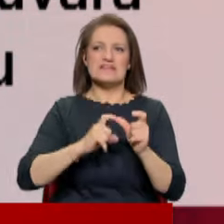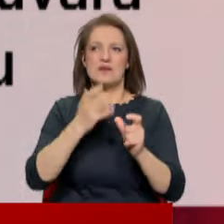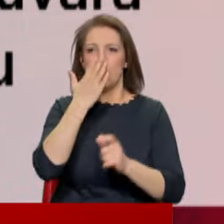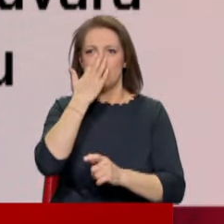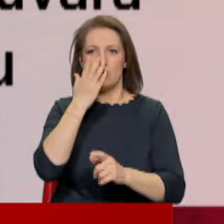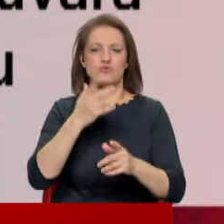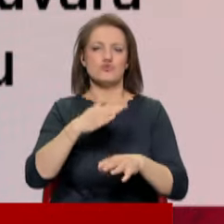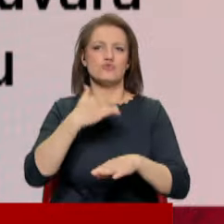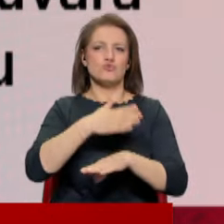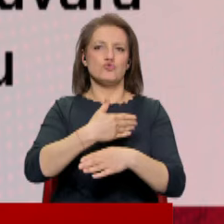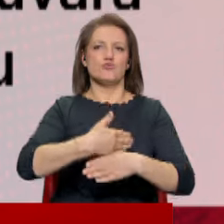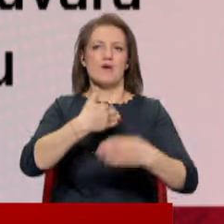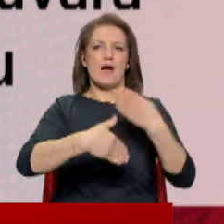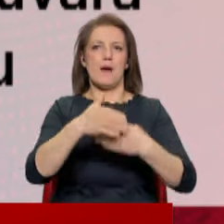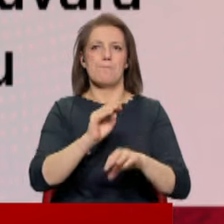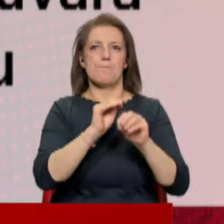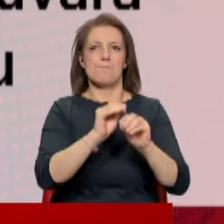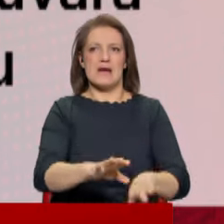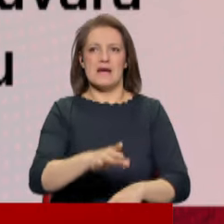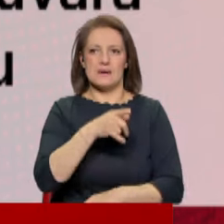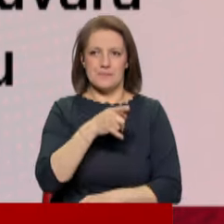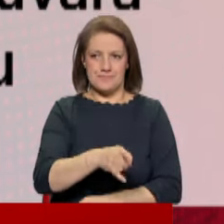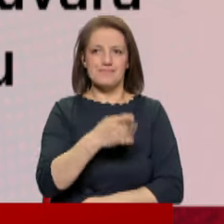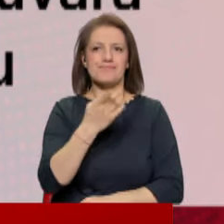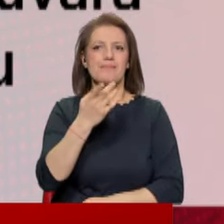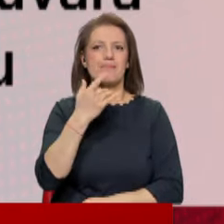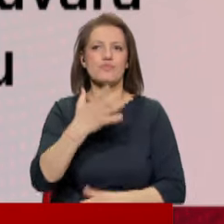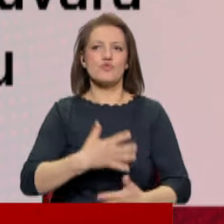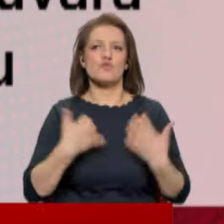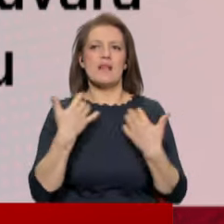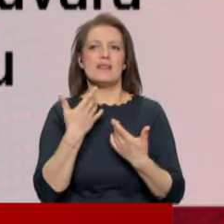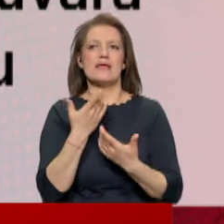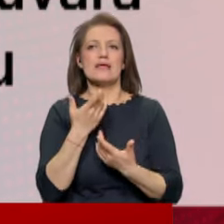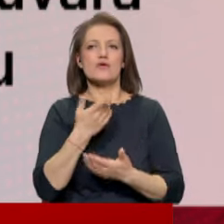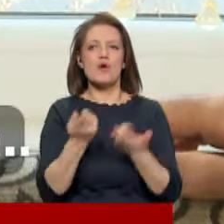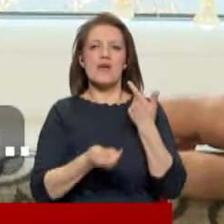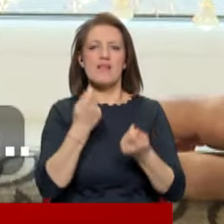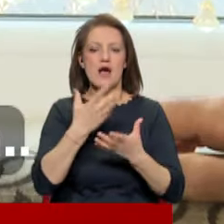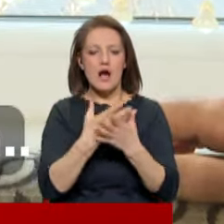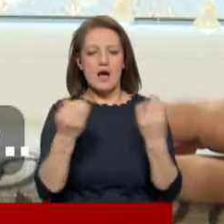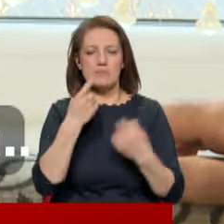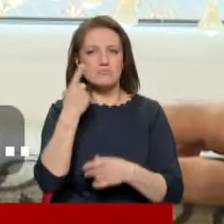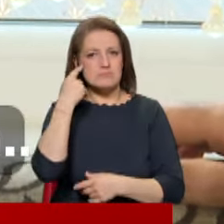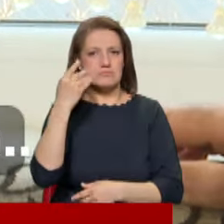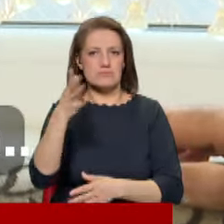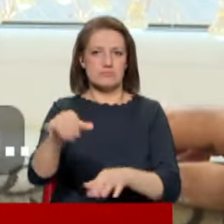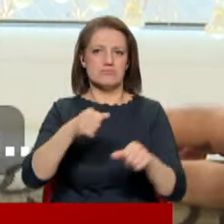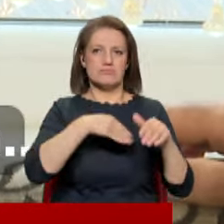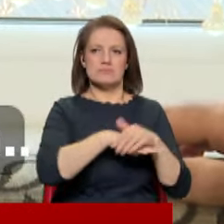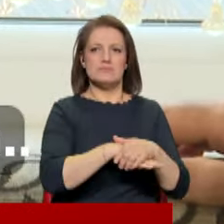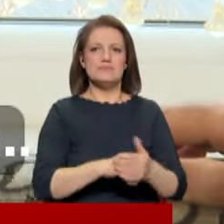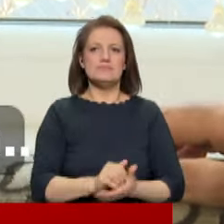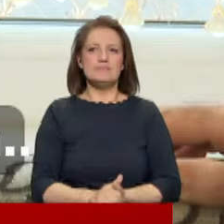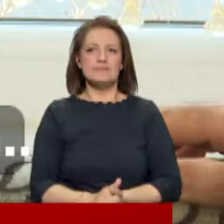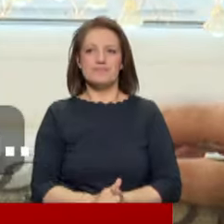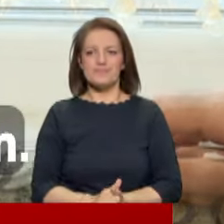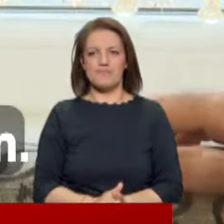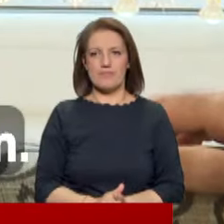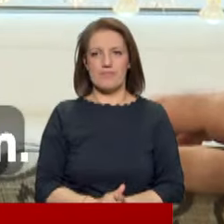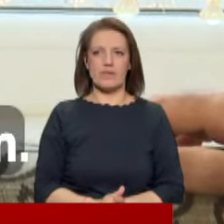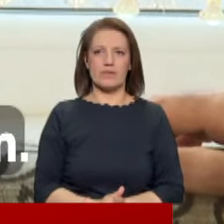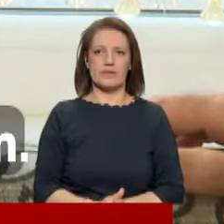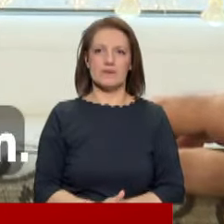önündeki duvara bıraktı. Güvenlik görevlileri telefonu kayıp olarak muhafaza altına aldı. Ben telefonumu cebimden çıkardığımı